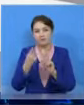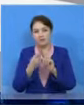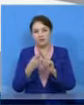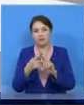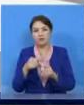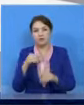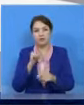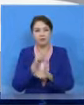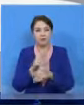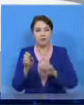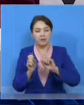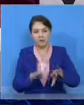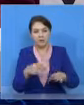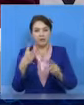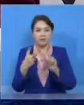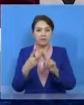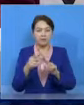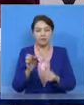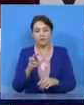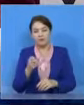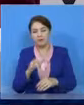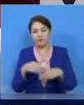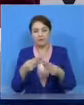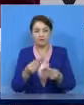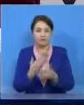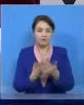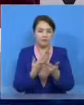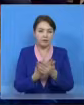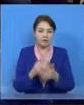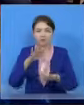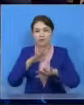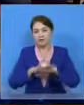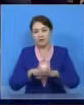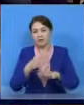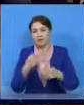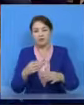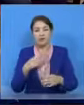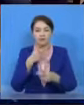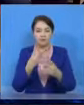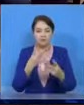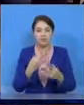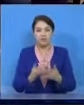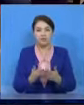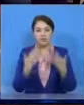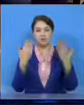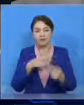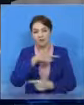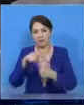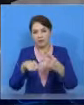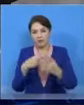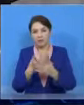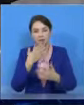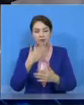салықтық шектеулер алынып тасталды. Екіншіден мемлекет кепілдік беріп, екінші деңгейлі банктің тәуекелі де қарастырылды. Нәтижесінде кәсіпкерден